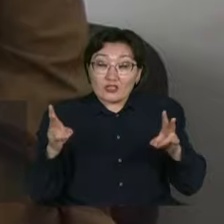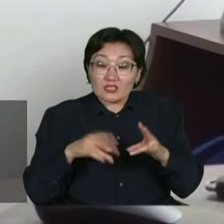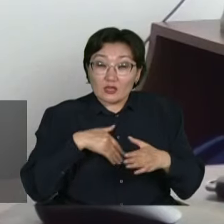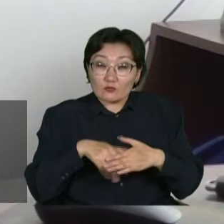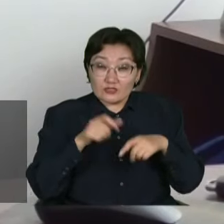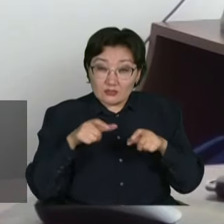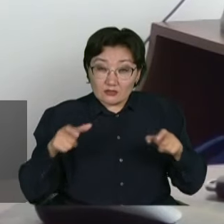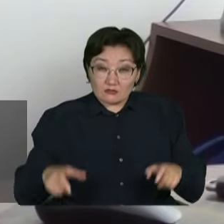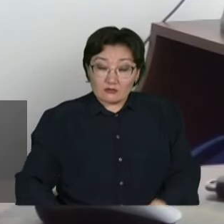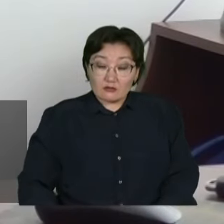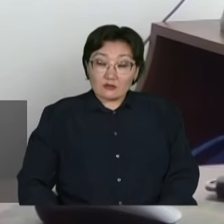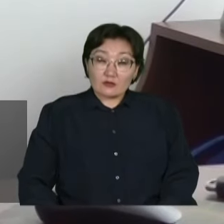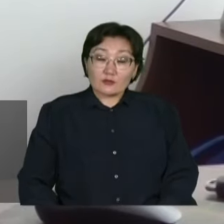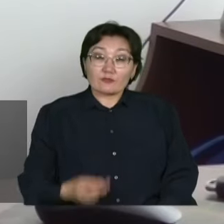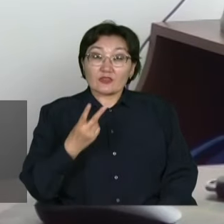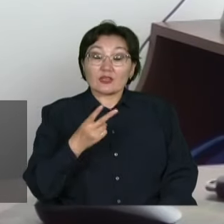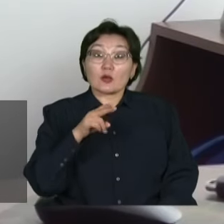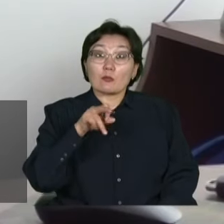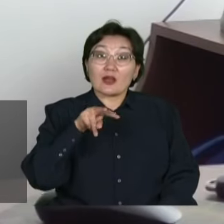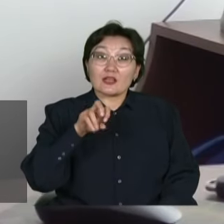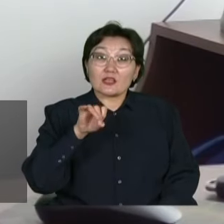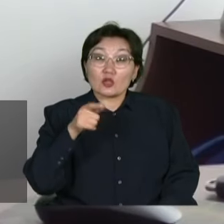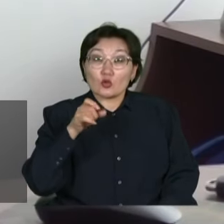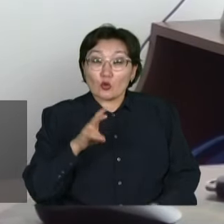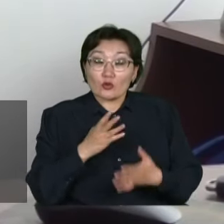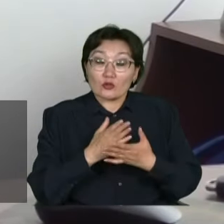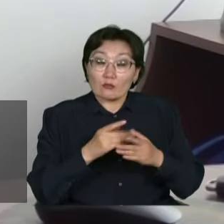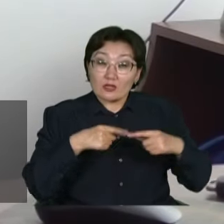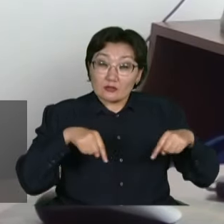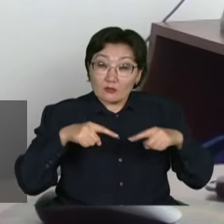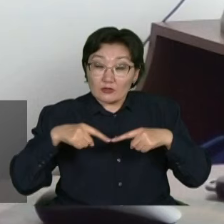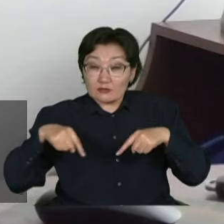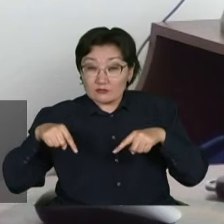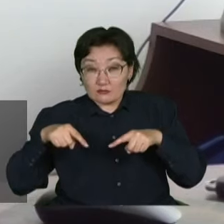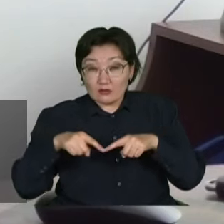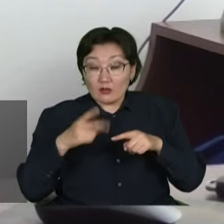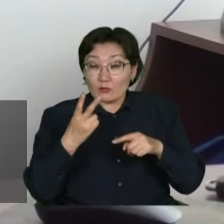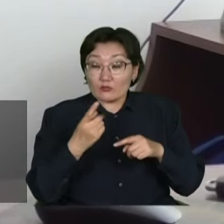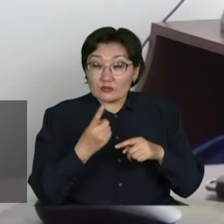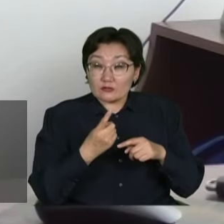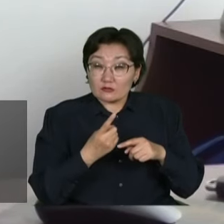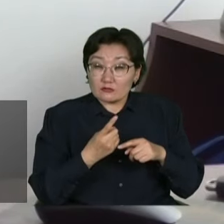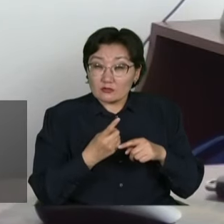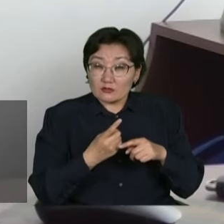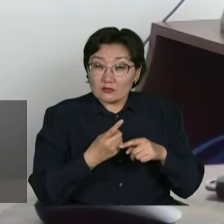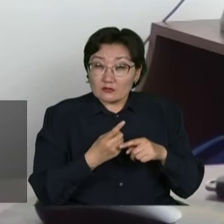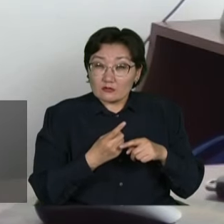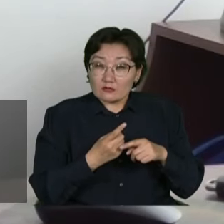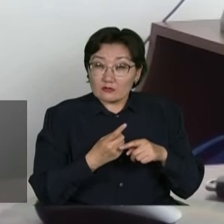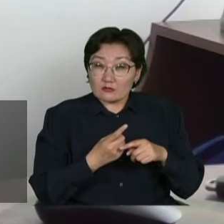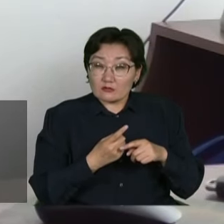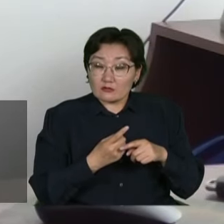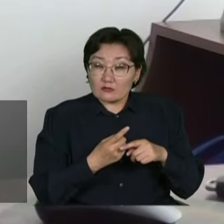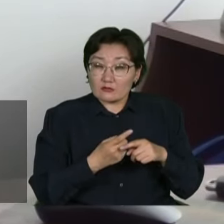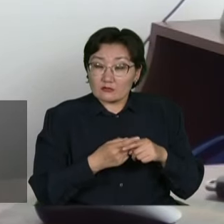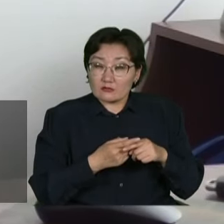белсенділер. Бізде болған 2 полигон бар. Оның қаласы қаранеш деп атайды. Бүгін бір қаласы қаранешіміз рекультивация